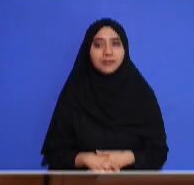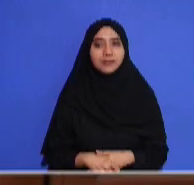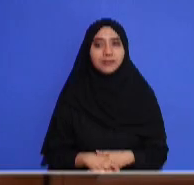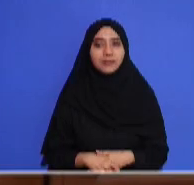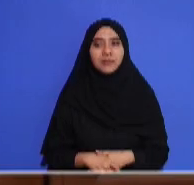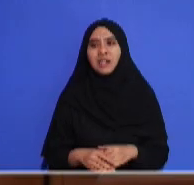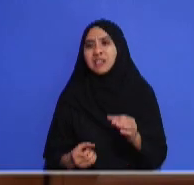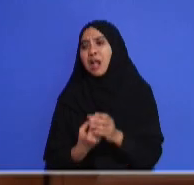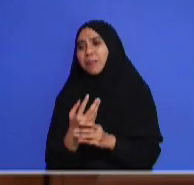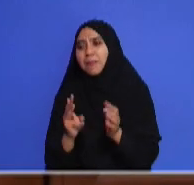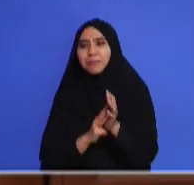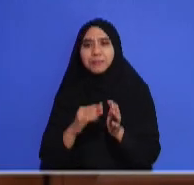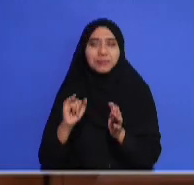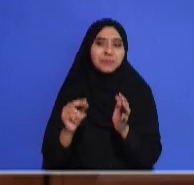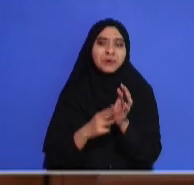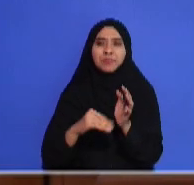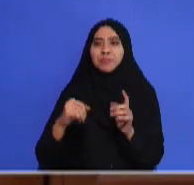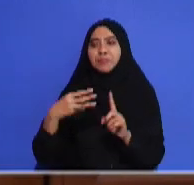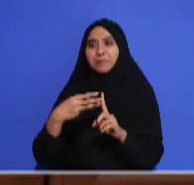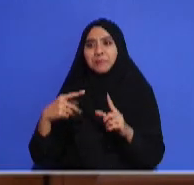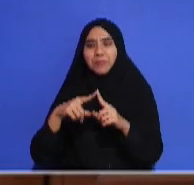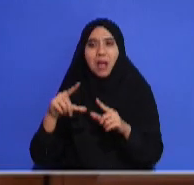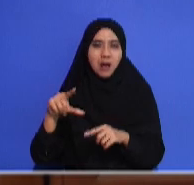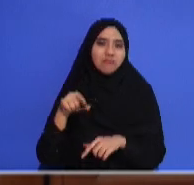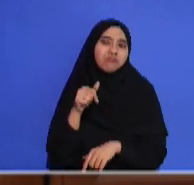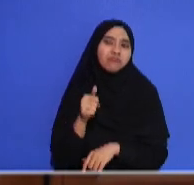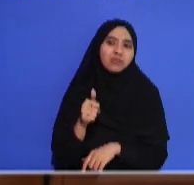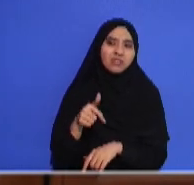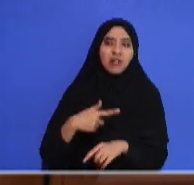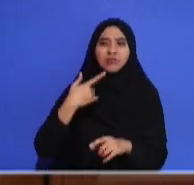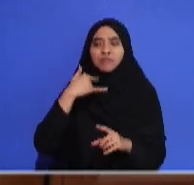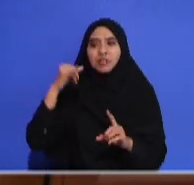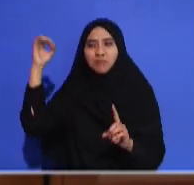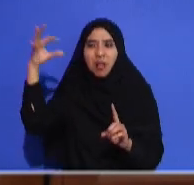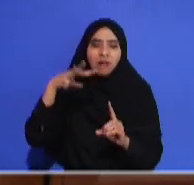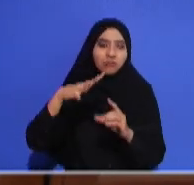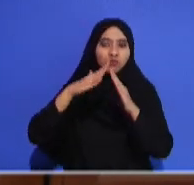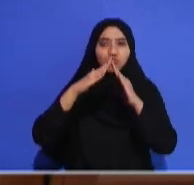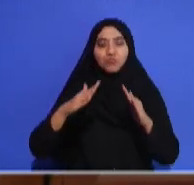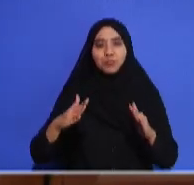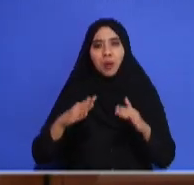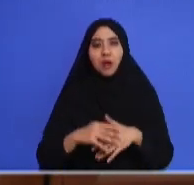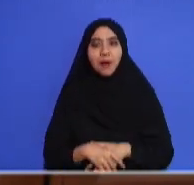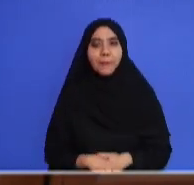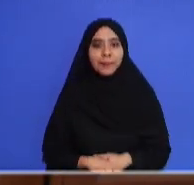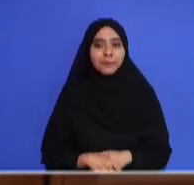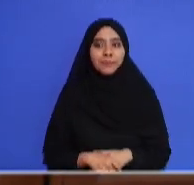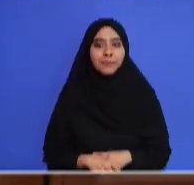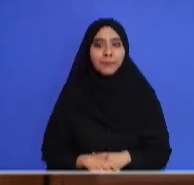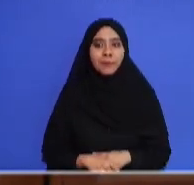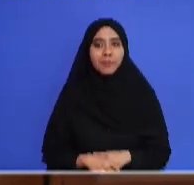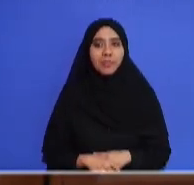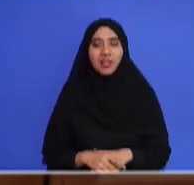Taneman mimba kanyata mboten namung dados taneman kangge eup-eup ing pekawisan griya. Nanging meh sedaya pirangan taneman